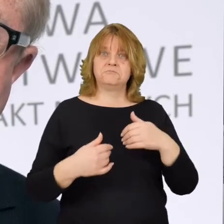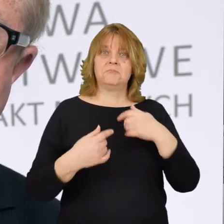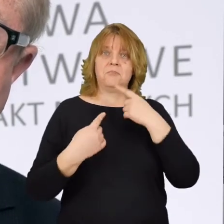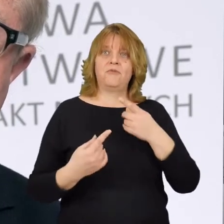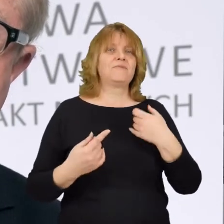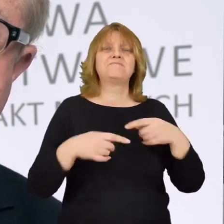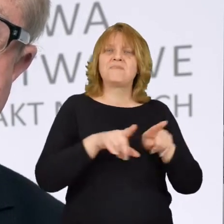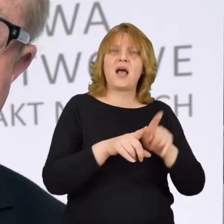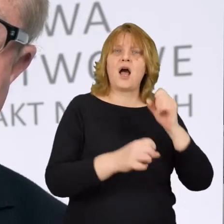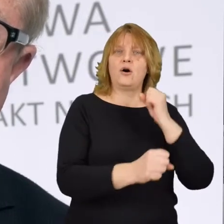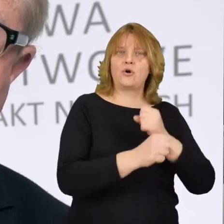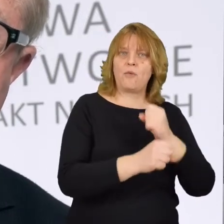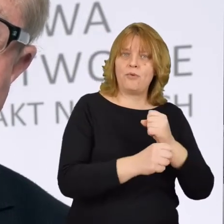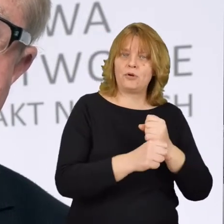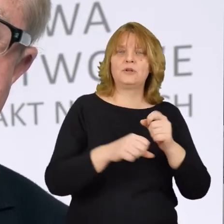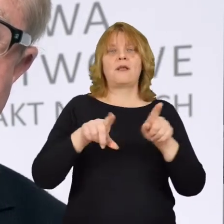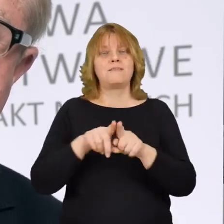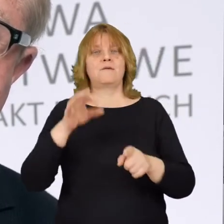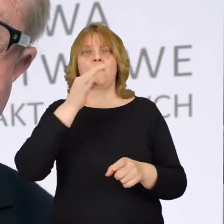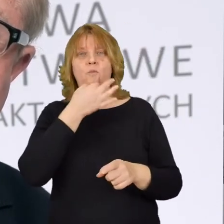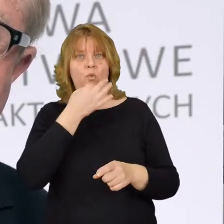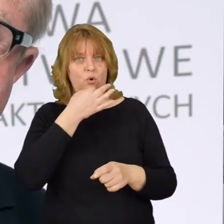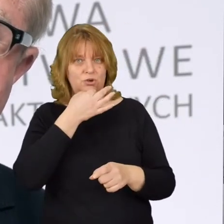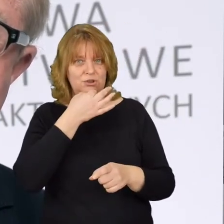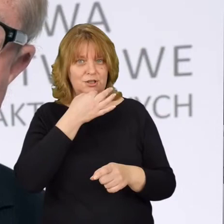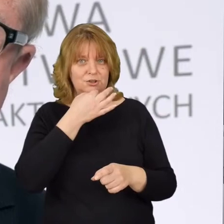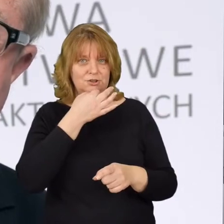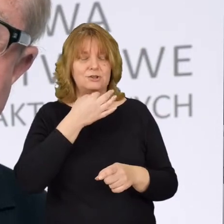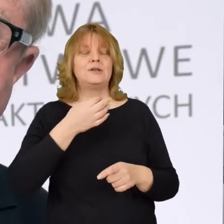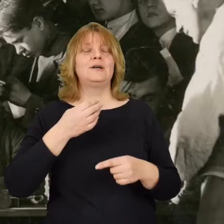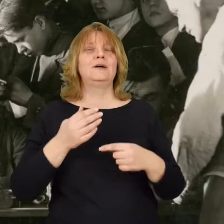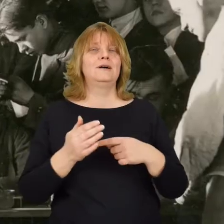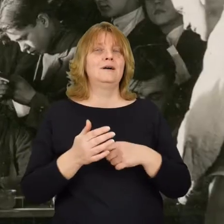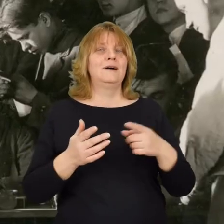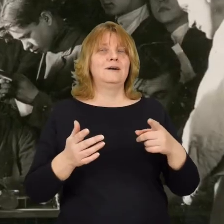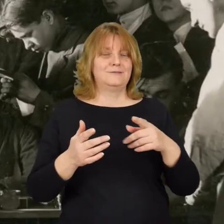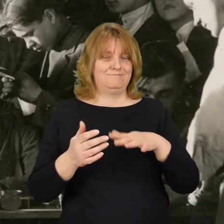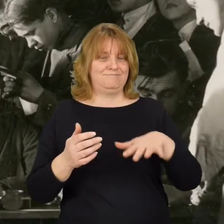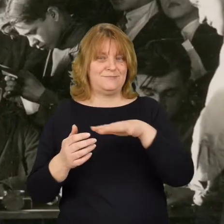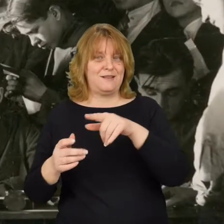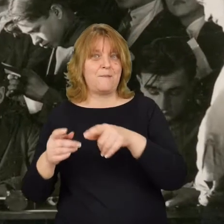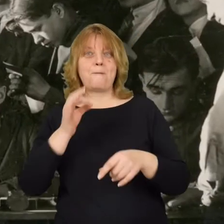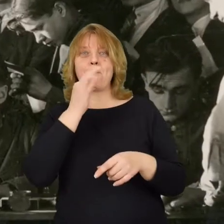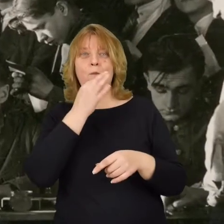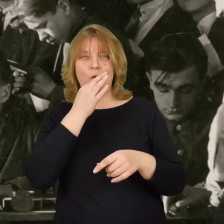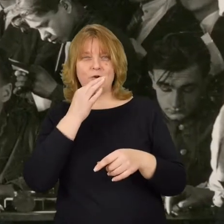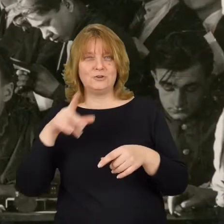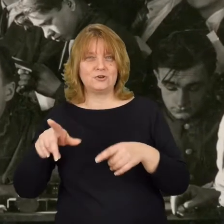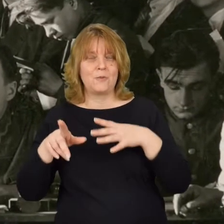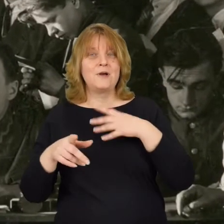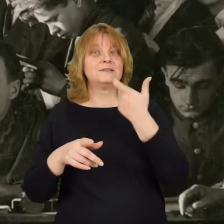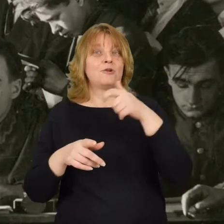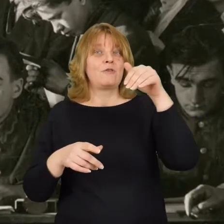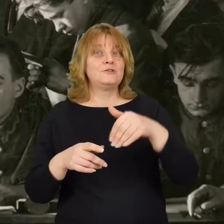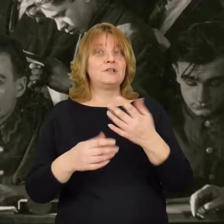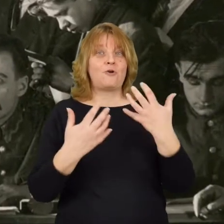zarówno robotnicy, jak i młodzież, młodzież jest tu najlepszym przykładem, wśród tych 100 tysięcy ochotników